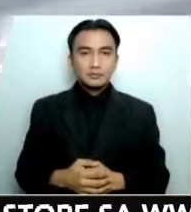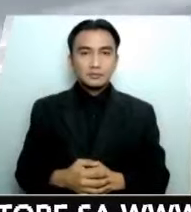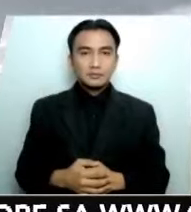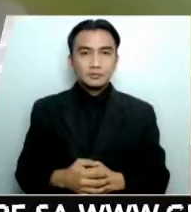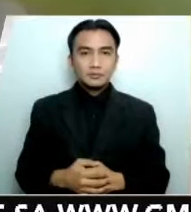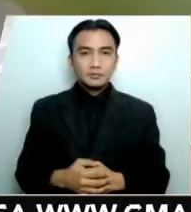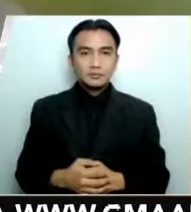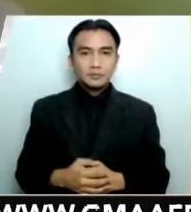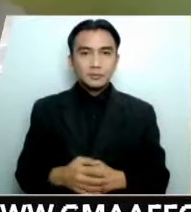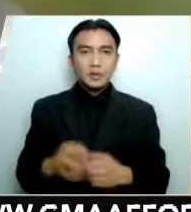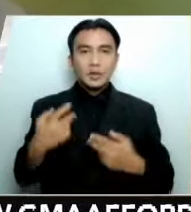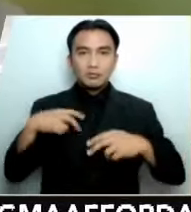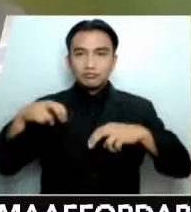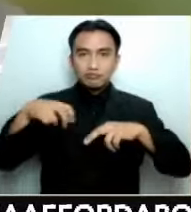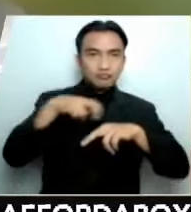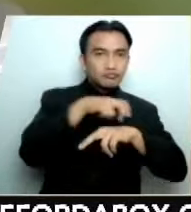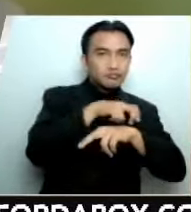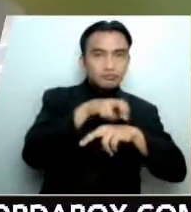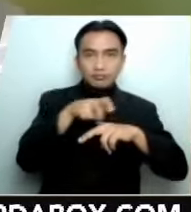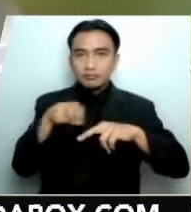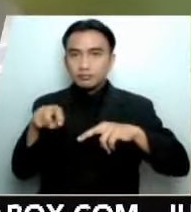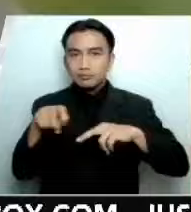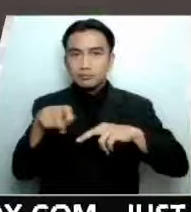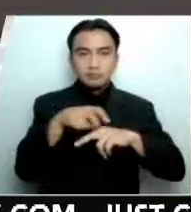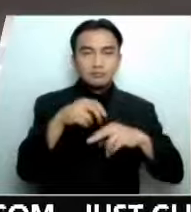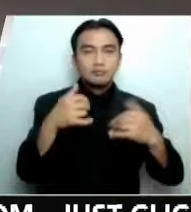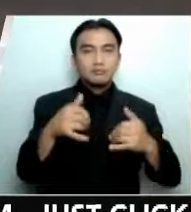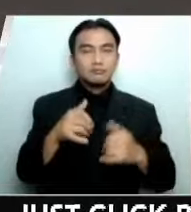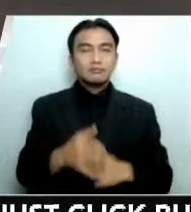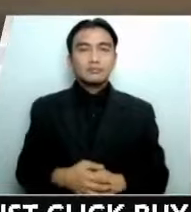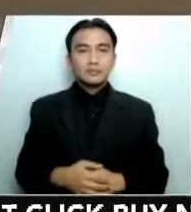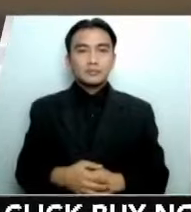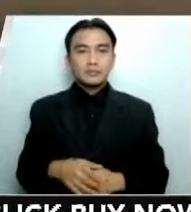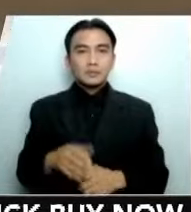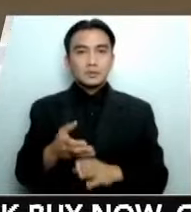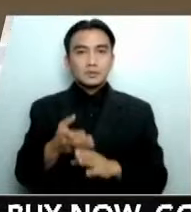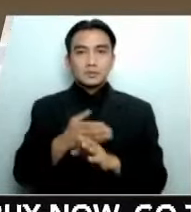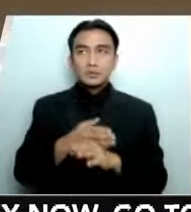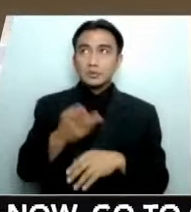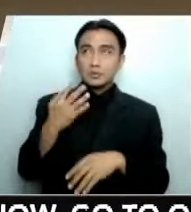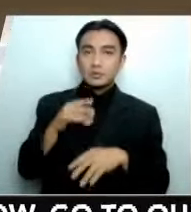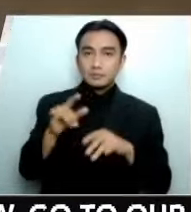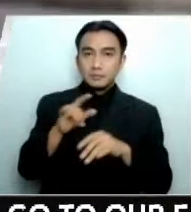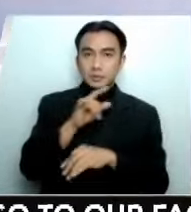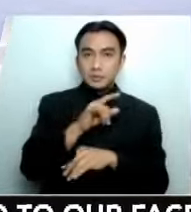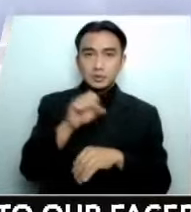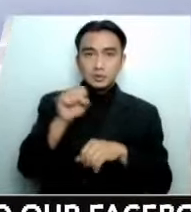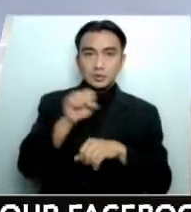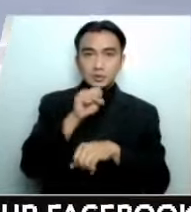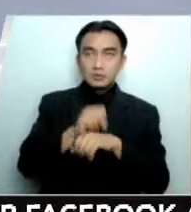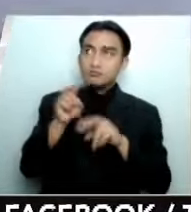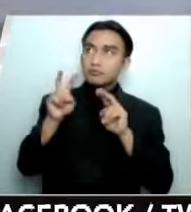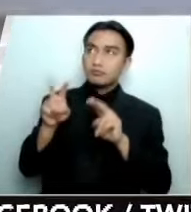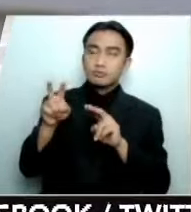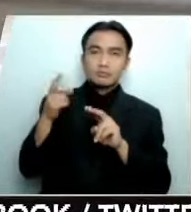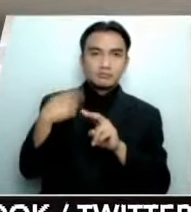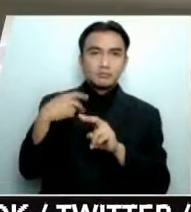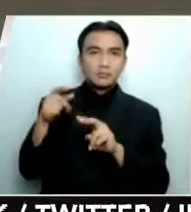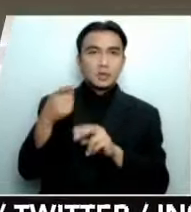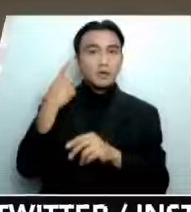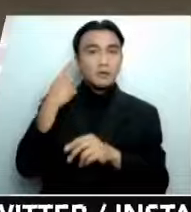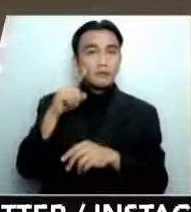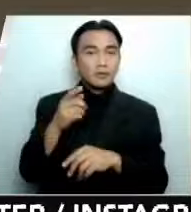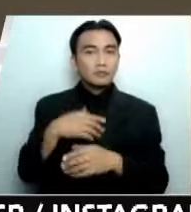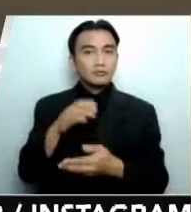and forth e nakita ni kb ang daga bago bumyahe patungong Singapore para sa era's tour ni Taylor Swift international